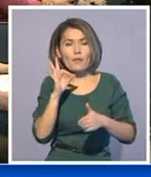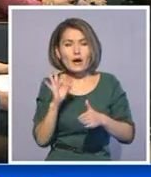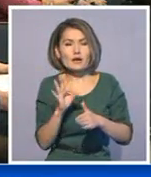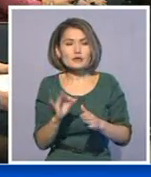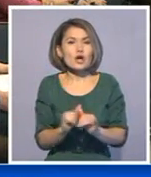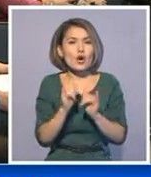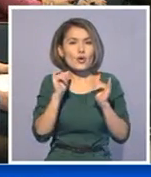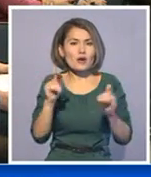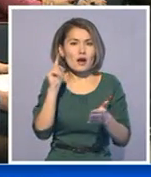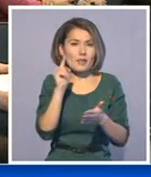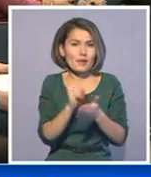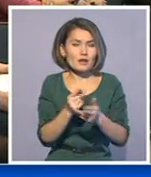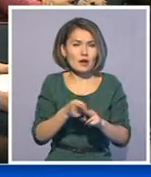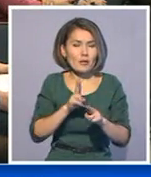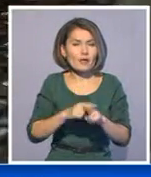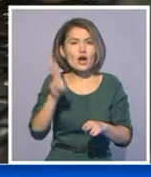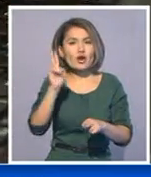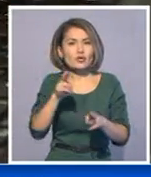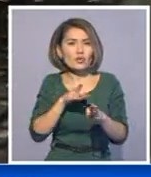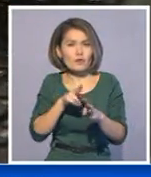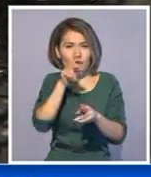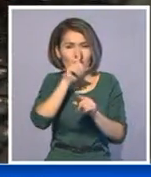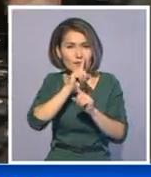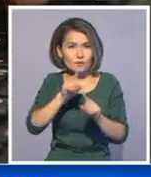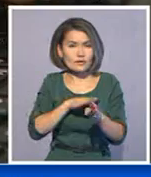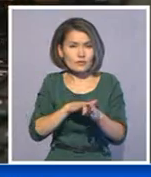талапты орындағысы келмей айласын асыратындар да бар.